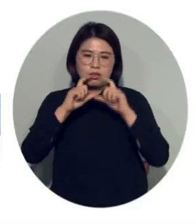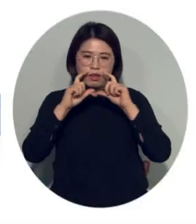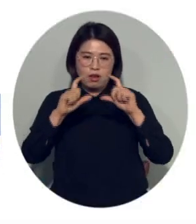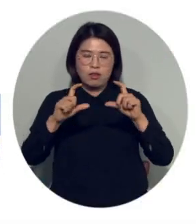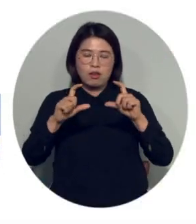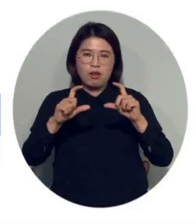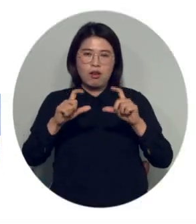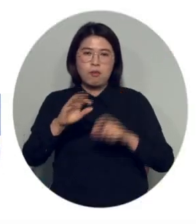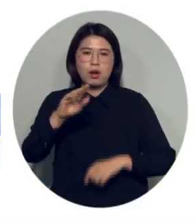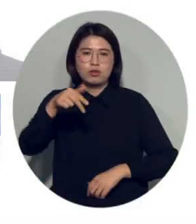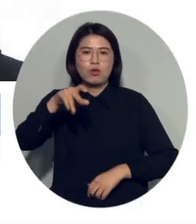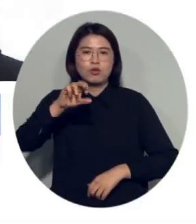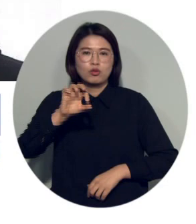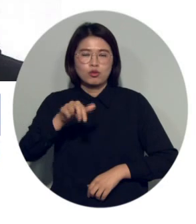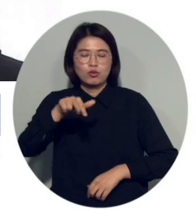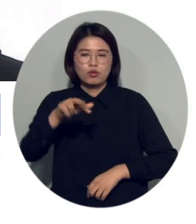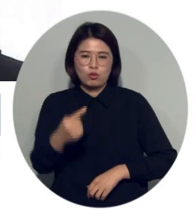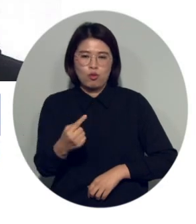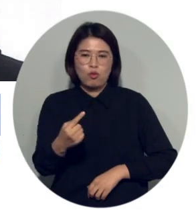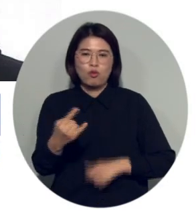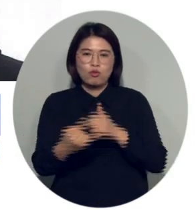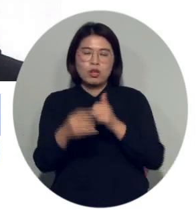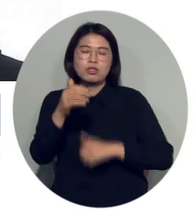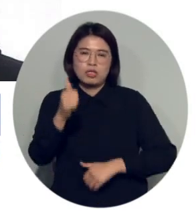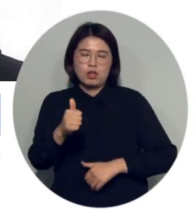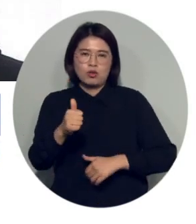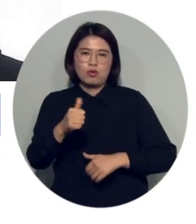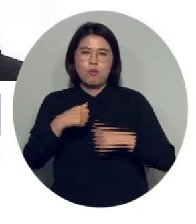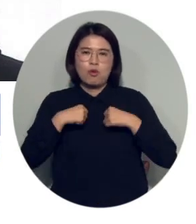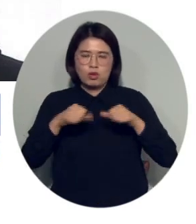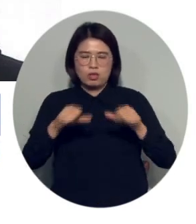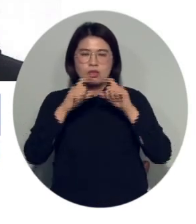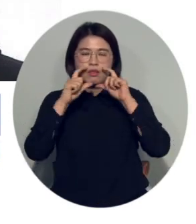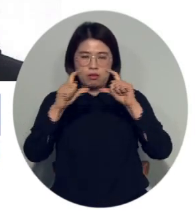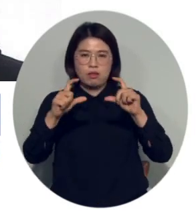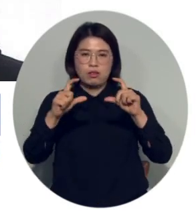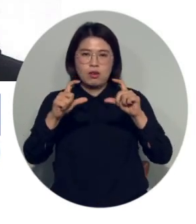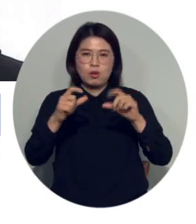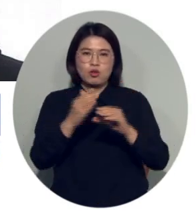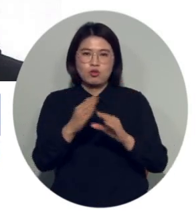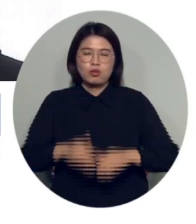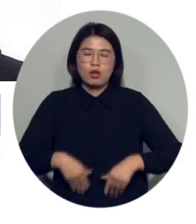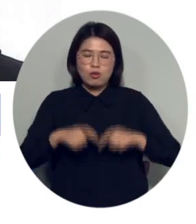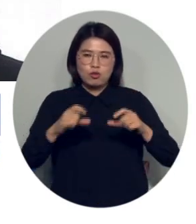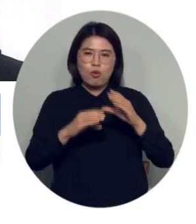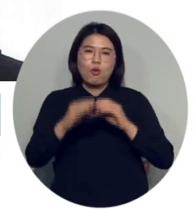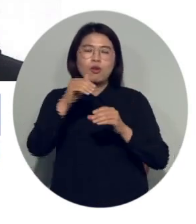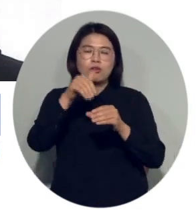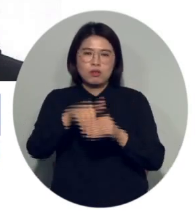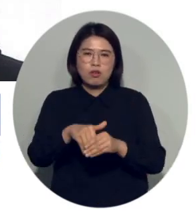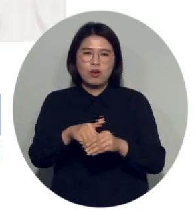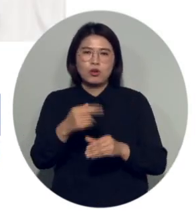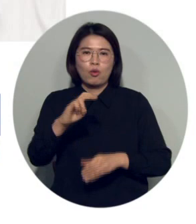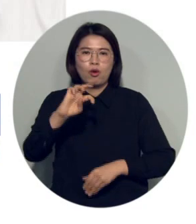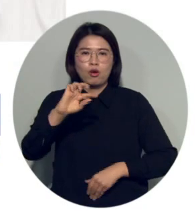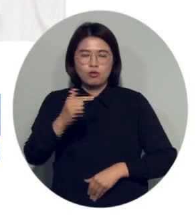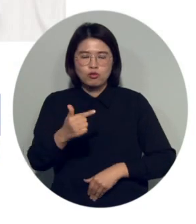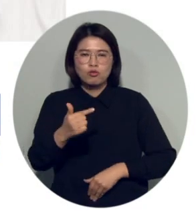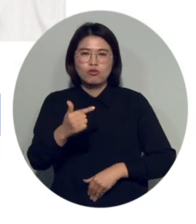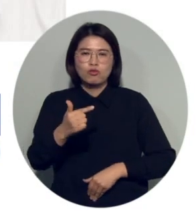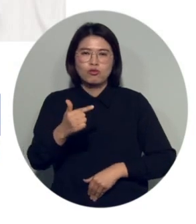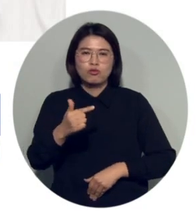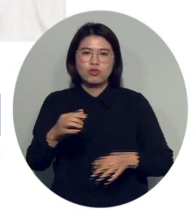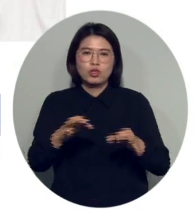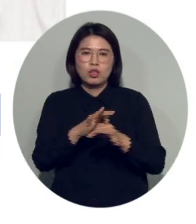에또 박종 조선 대구 중 남구 직능 위원장도 불출마를 선언 함에 따라 중 감 9 보궐선거에 는 독어 누전 대구경북